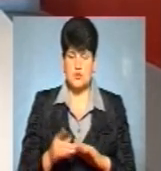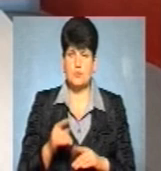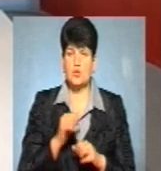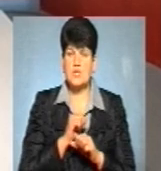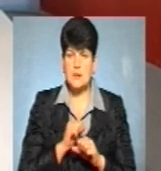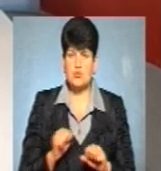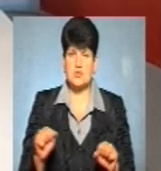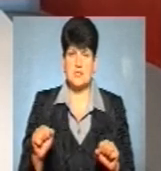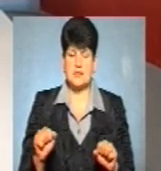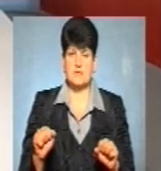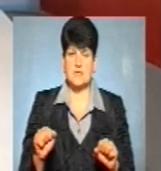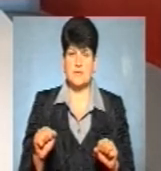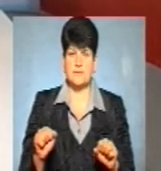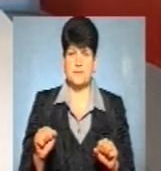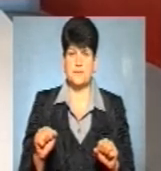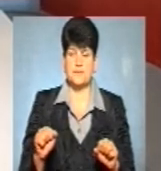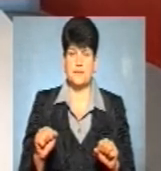унеможливити ні жертви, ні,